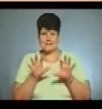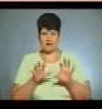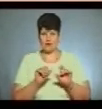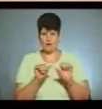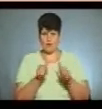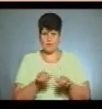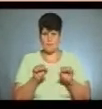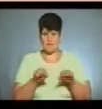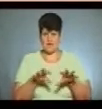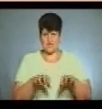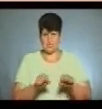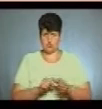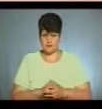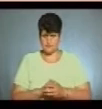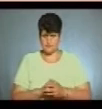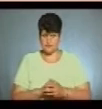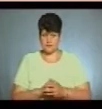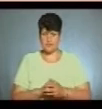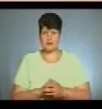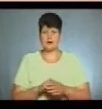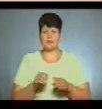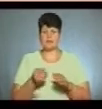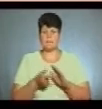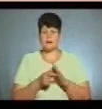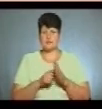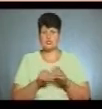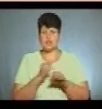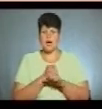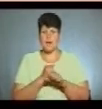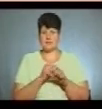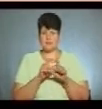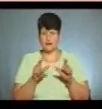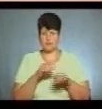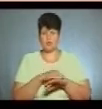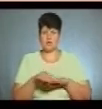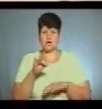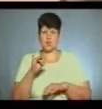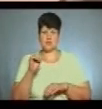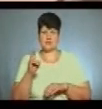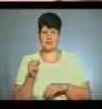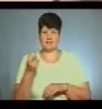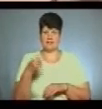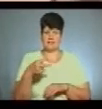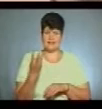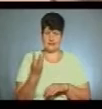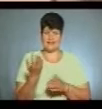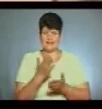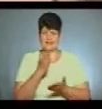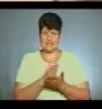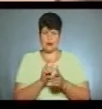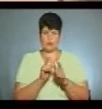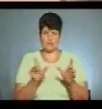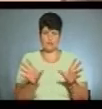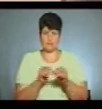оформлено право власності на спірне приміщення аптеки за адресою вулиця Руська, 23, яке є об'єктом